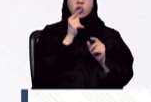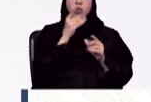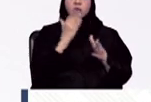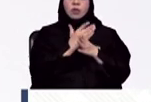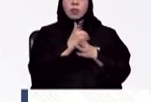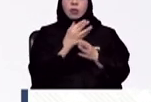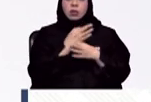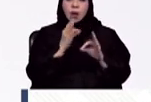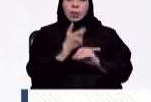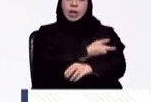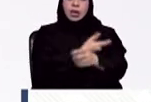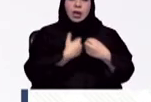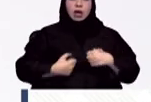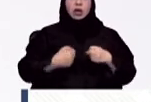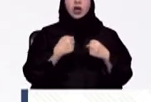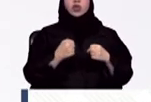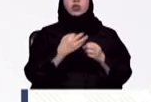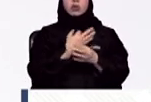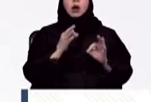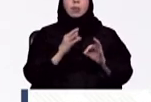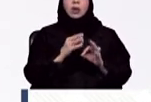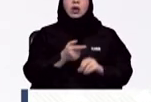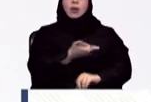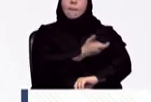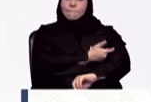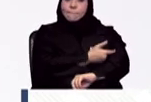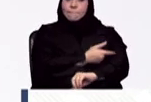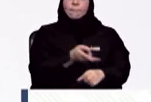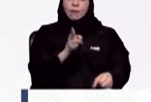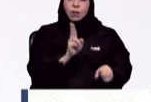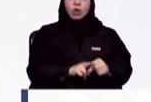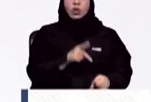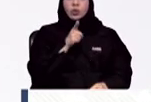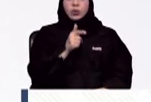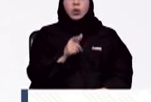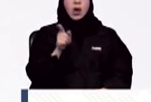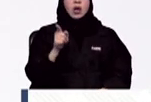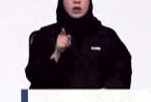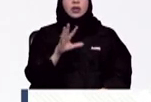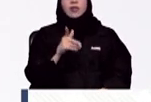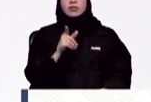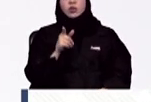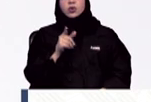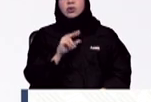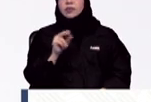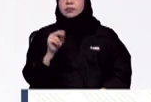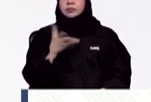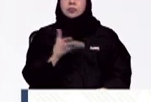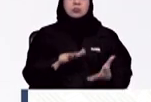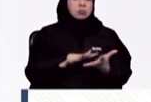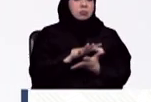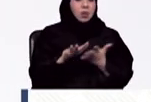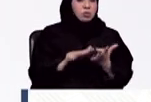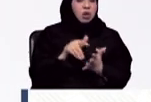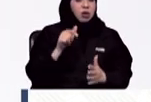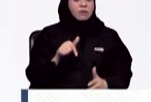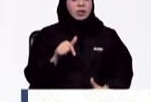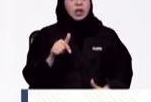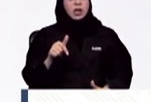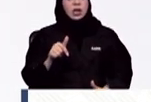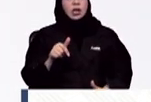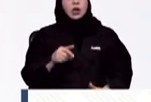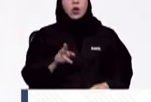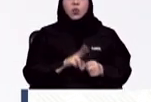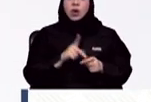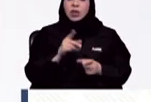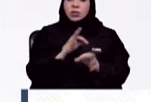لتوفير العلاج المناسب والملائم إلى الفئة المتأثرة من الصراعات ونزاعات في المنطقة, توفير